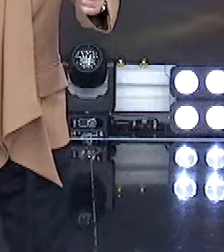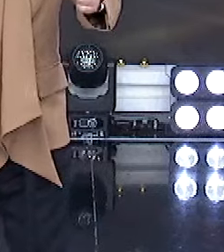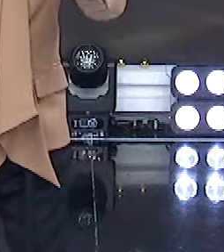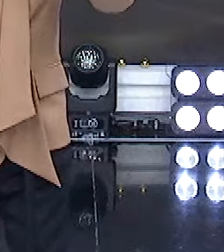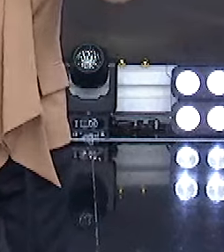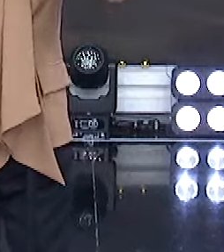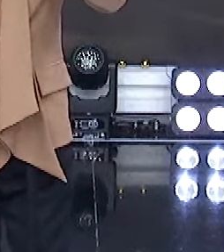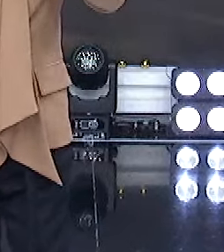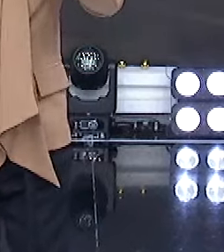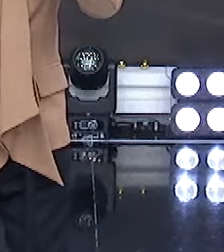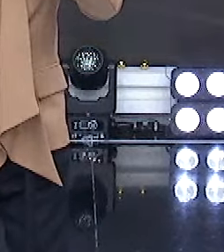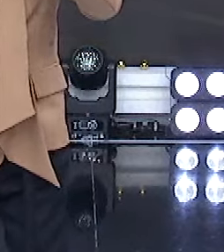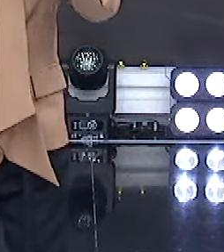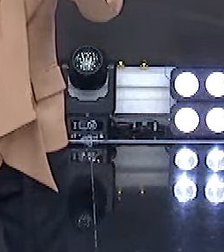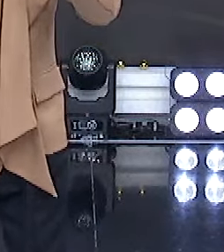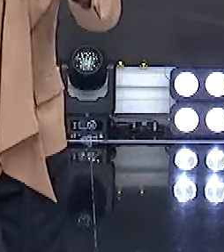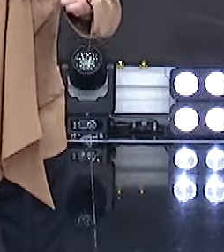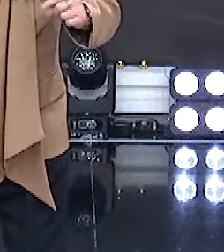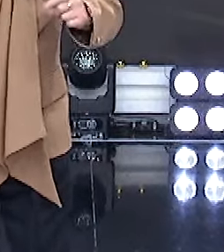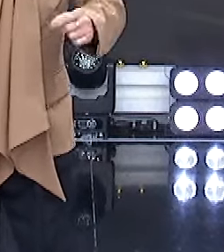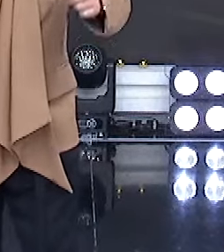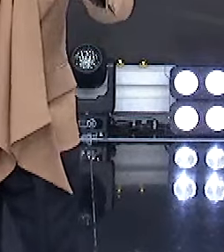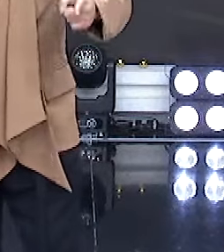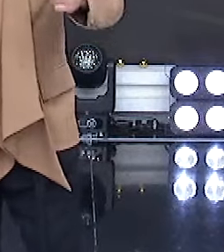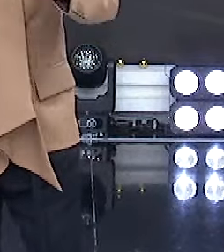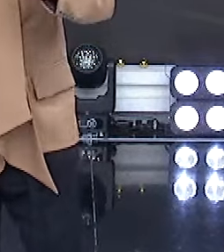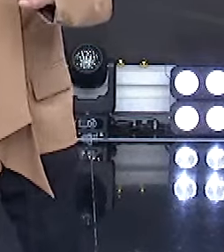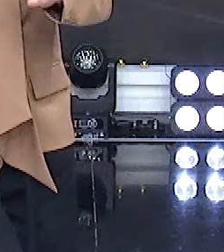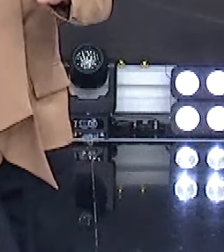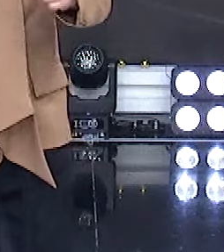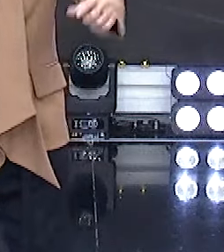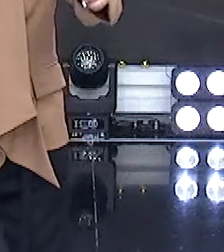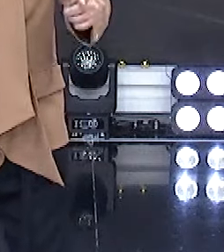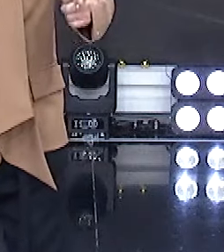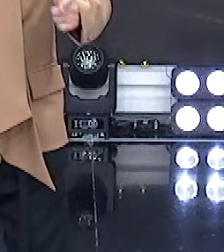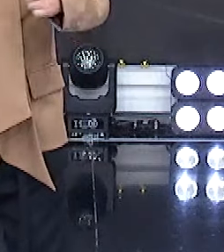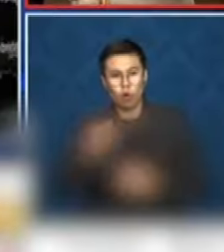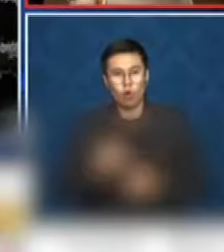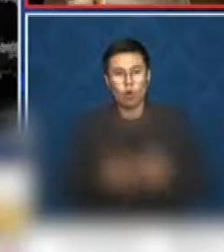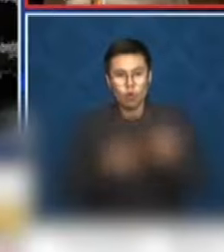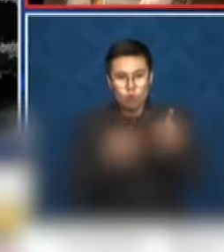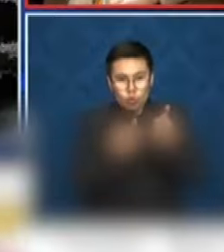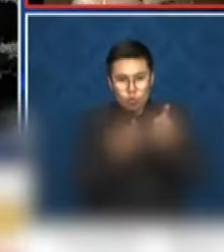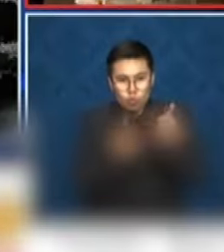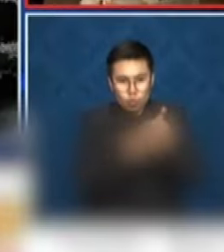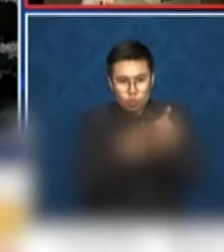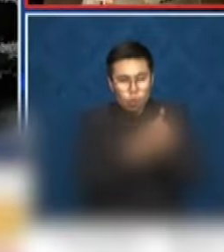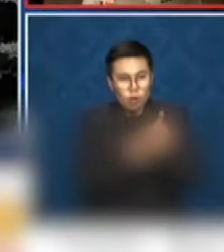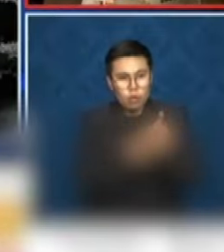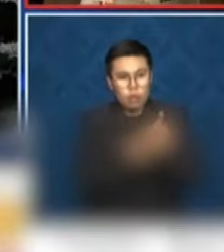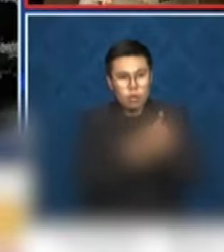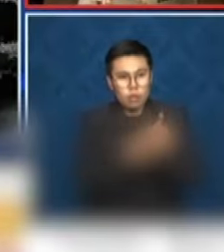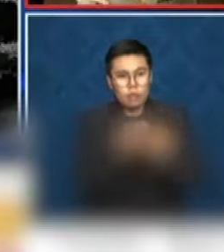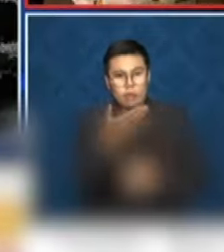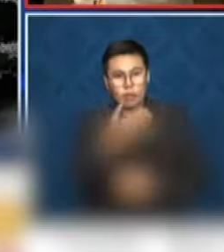มีการพูดถึงเรื่องดราม่าขบวนเสด็จซึ่งในช่วงนี้มีการใช้รูปของกลุ่มสปปสซึ่งถ่ายคู่กับคุณช